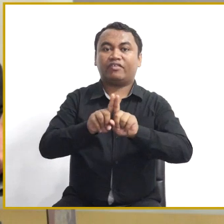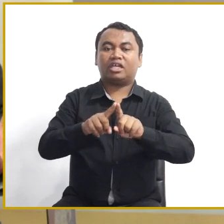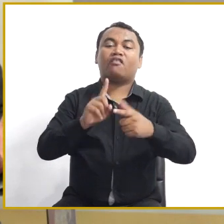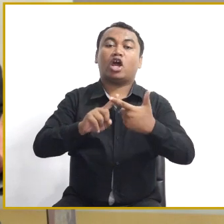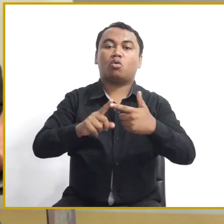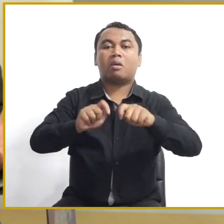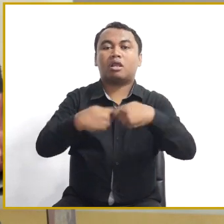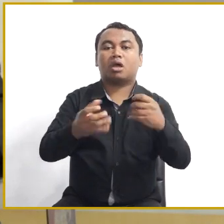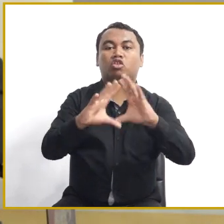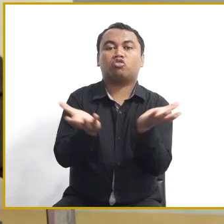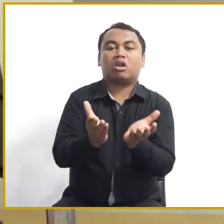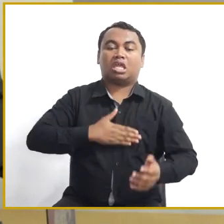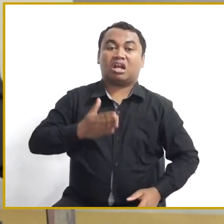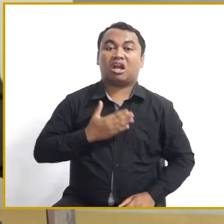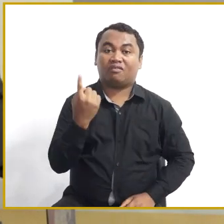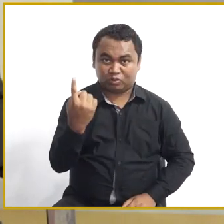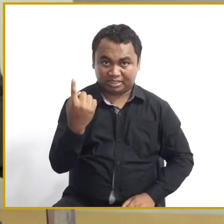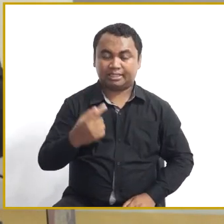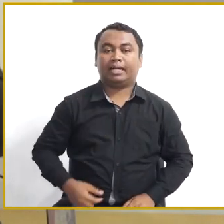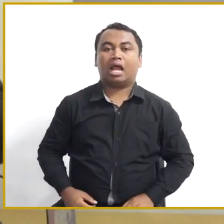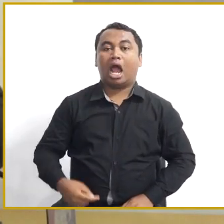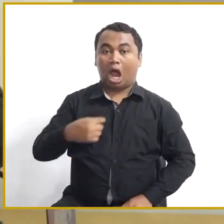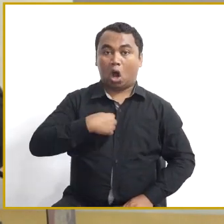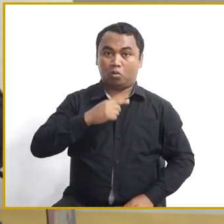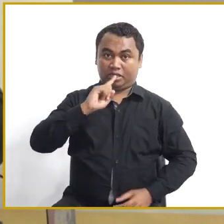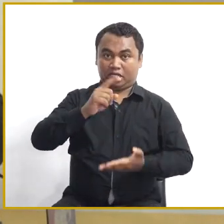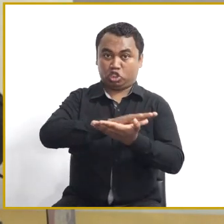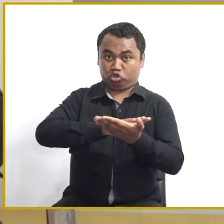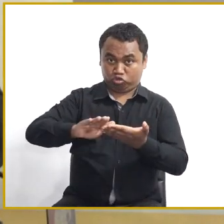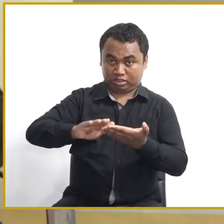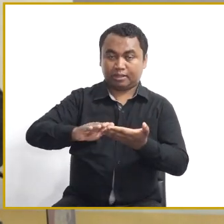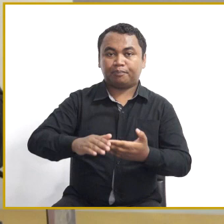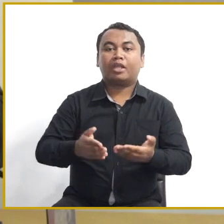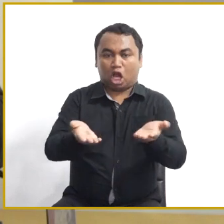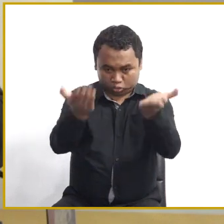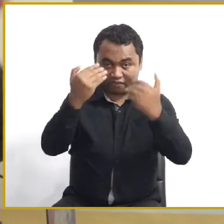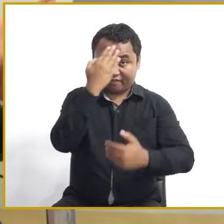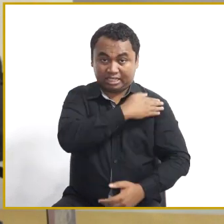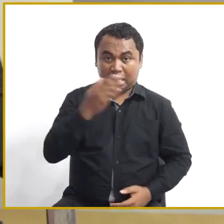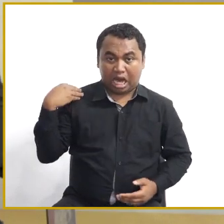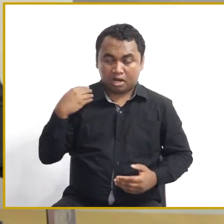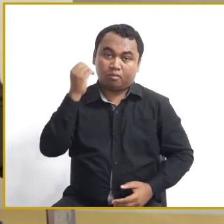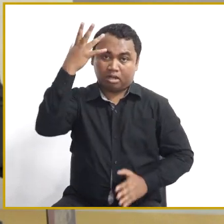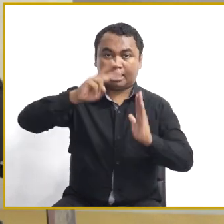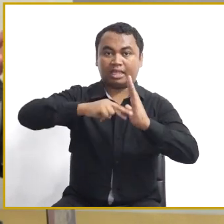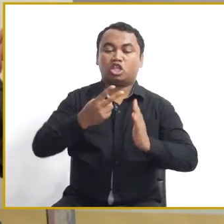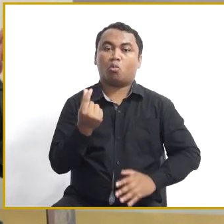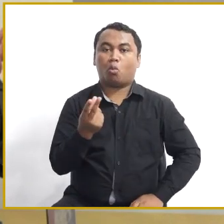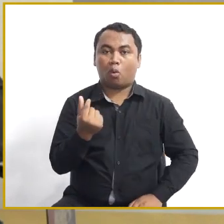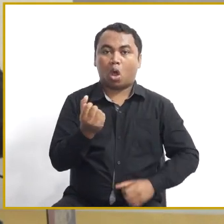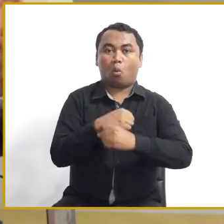zany fa amiko zany de tsotra andaotsika ny fanjakana afaka mametraka tetibola